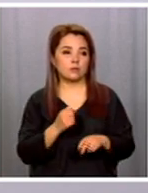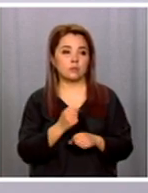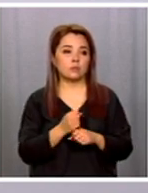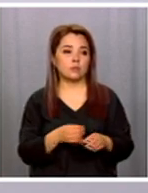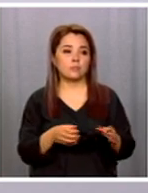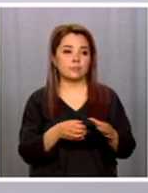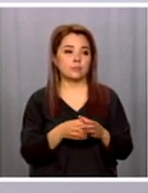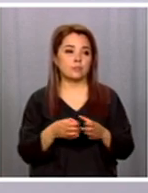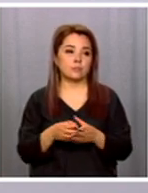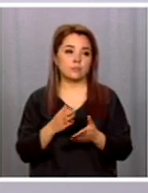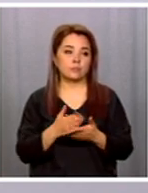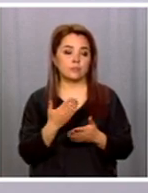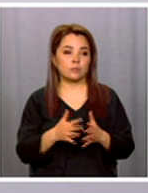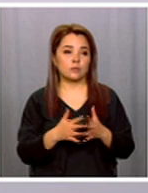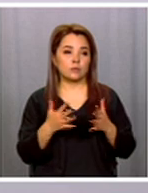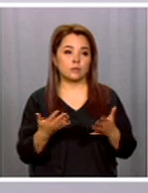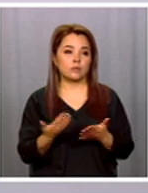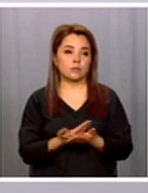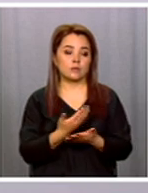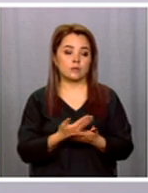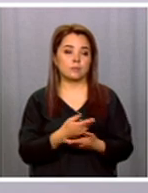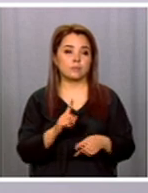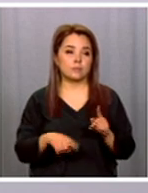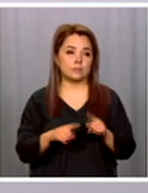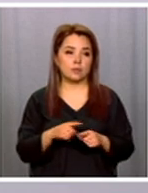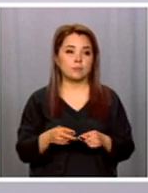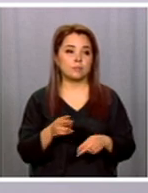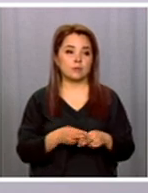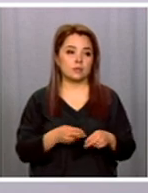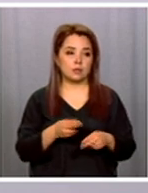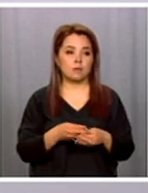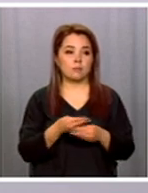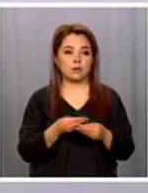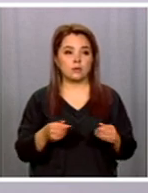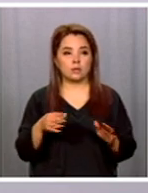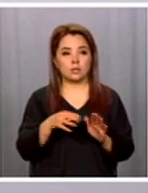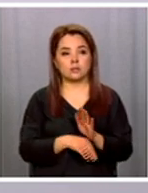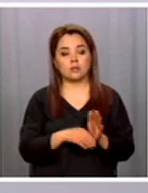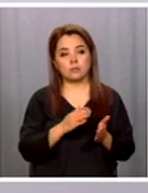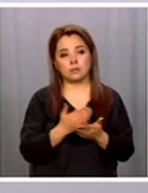тармақталған, оған алуан түрлі сирек металдар балқытуда енеді.